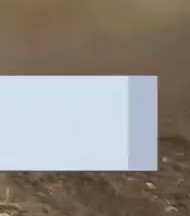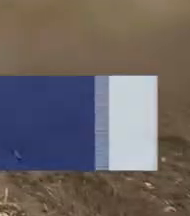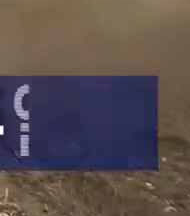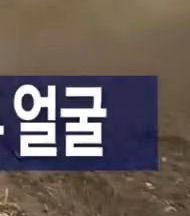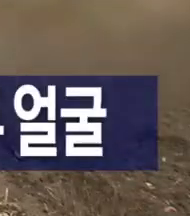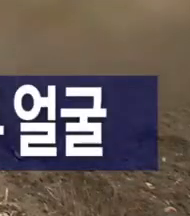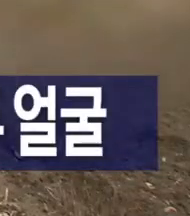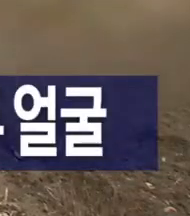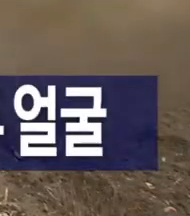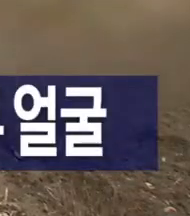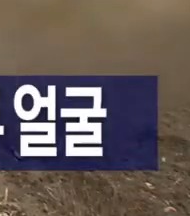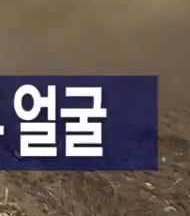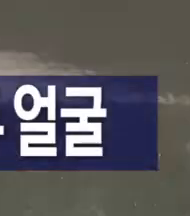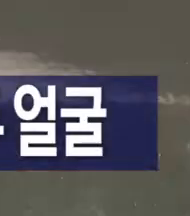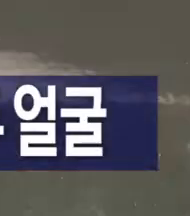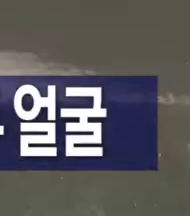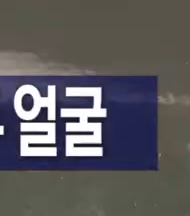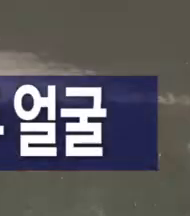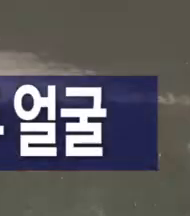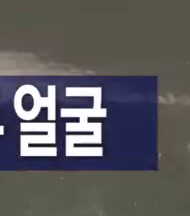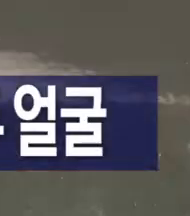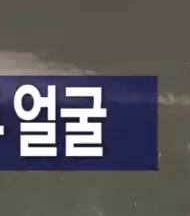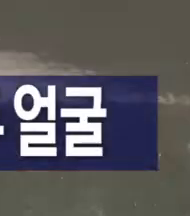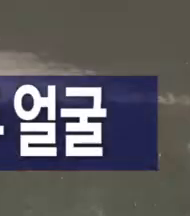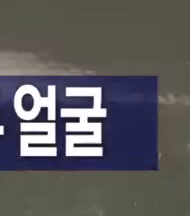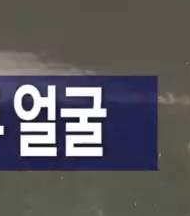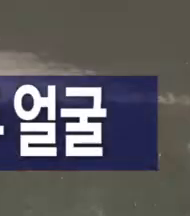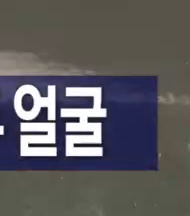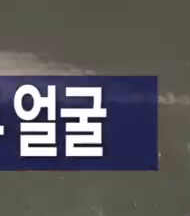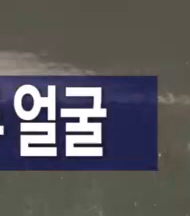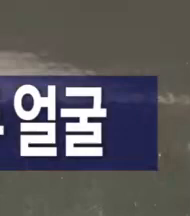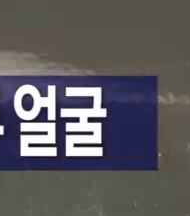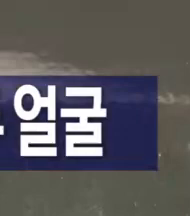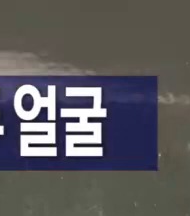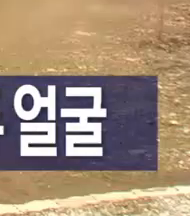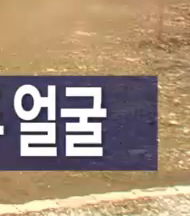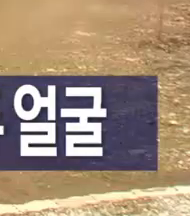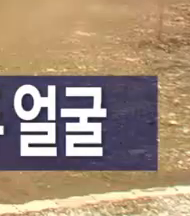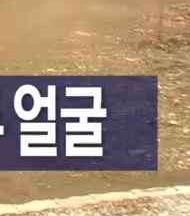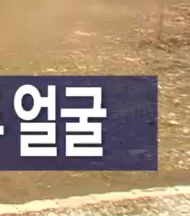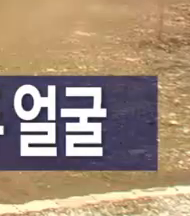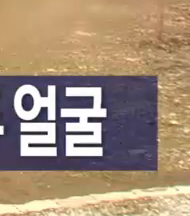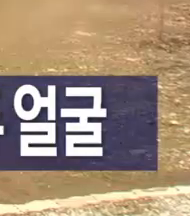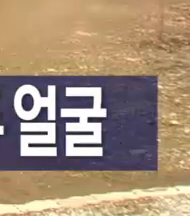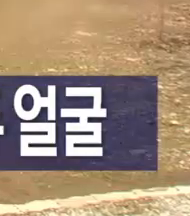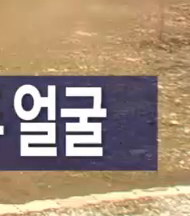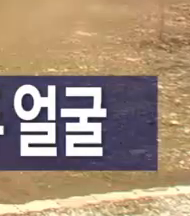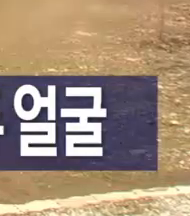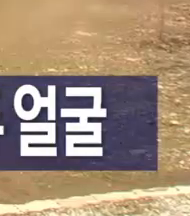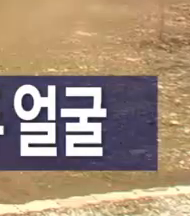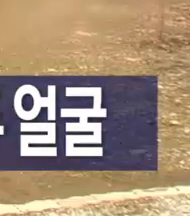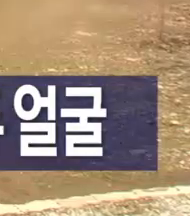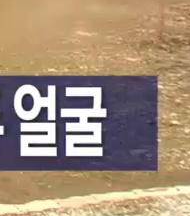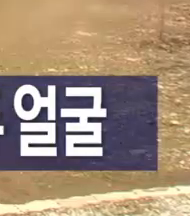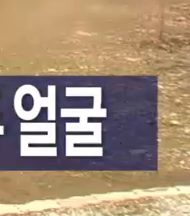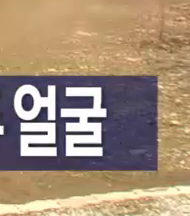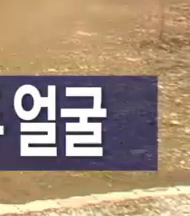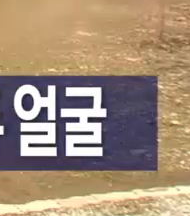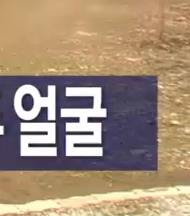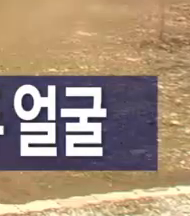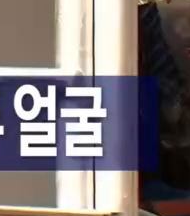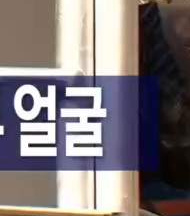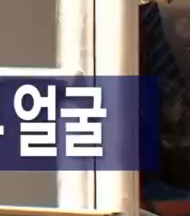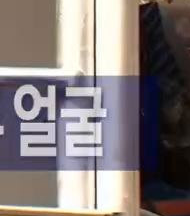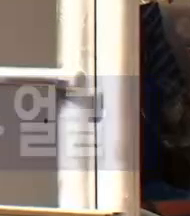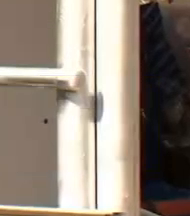장애인들을 교회로 데려와 돌봐준다는 시골 마을 목사가 사실은 장애인을 상습적으로 폭행하고 돈까지 갈취해온